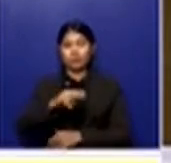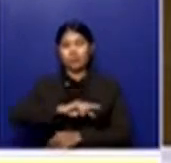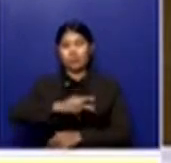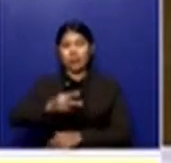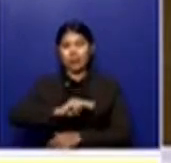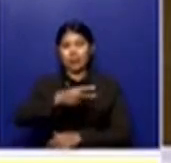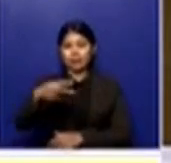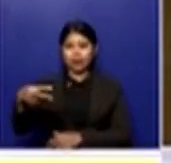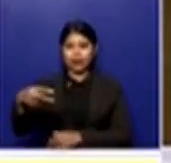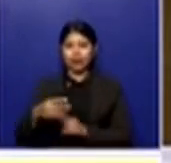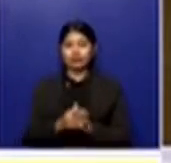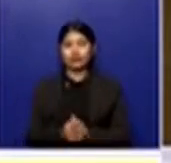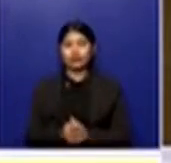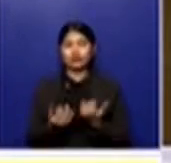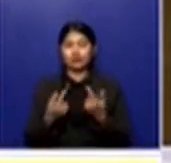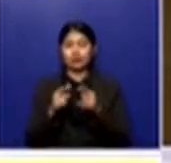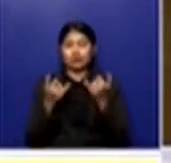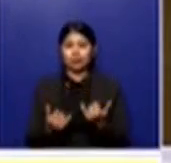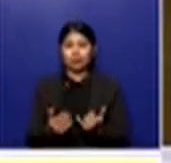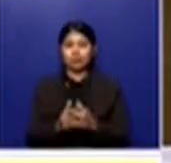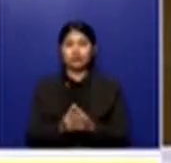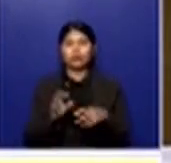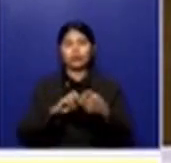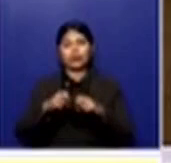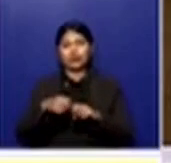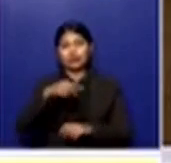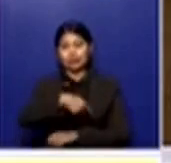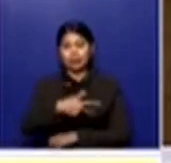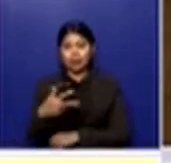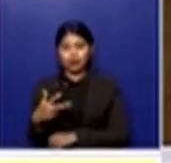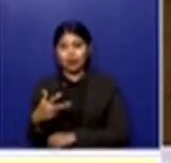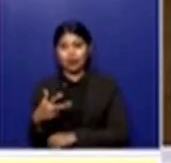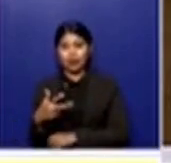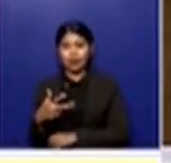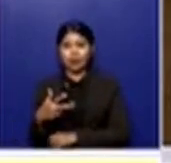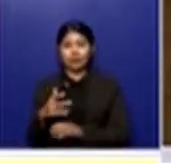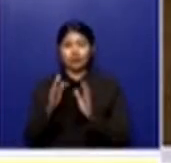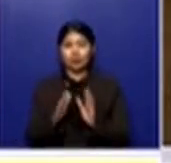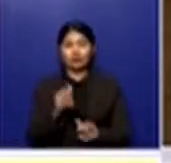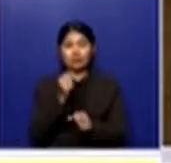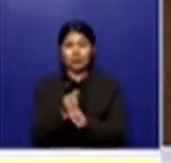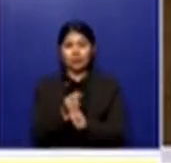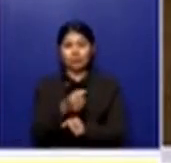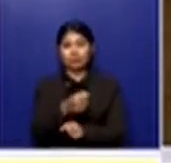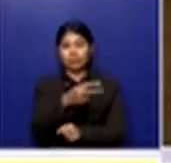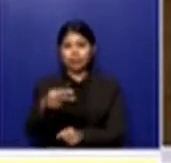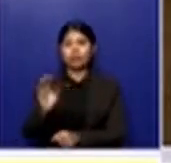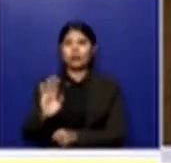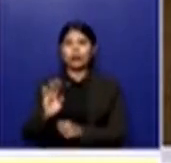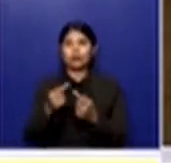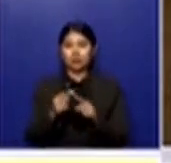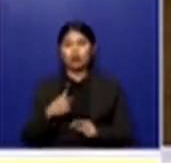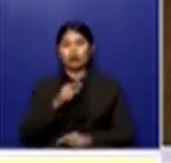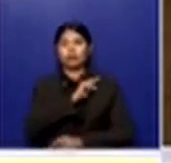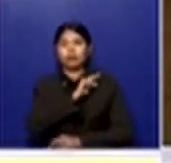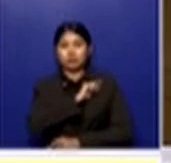ะต้องเรียนว่าด้วยสถานการณ์ที่เกิดขึ้นซึ่งถึงแม้ไทย PBS จะไม่ได้เป็นผู้สร้างขึ้นนะคะแต่ว่าเราก็รับแสดงความ